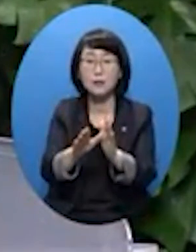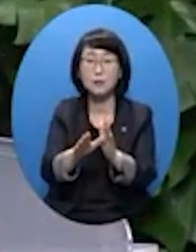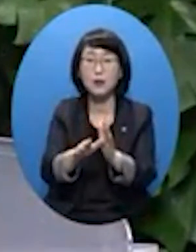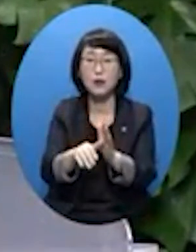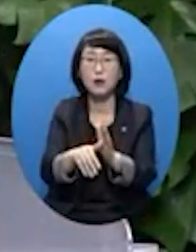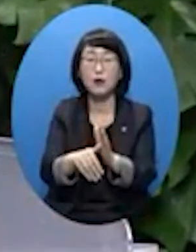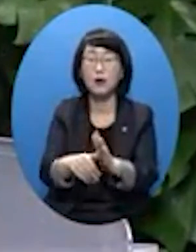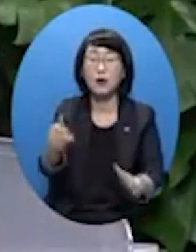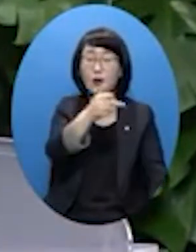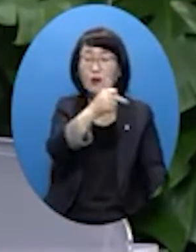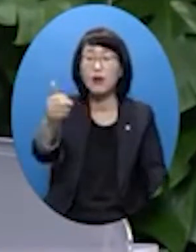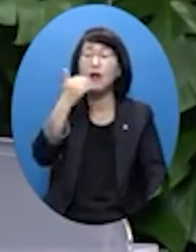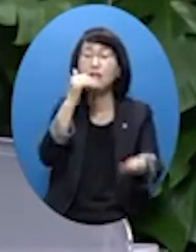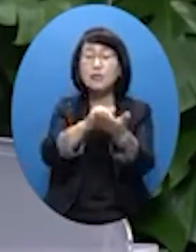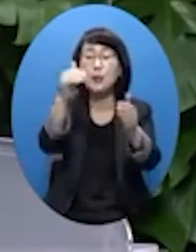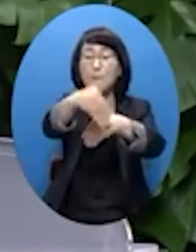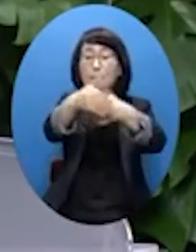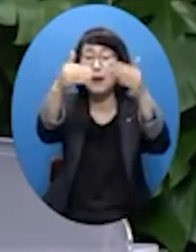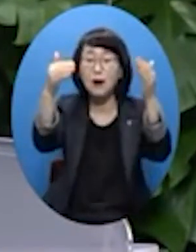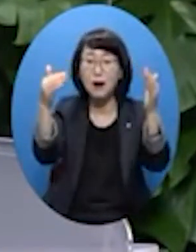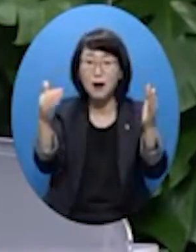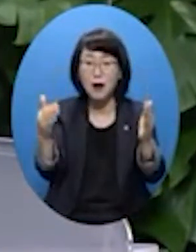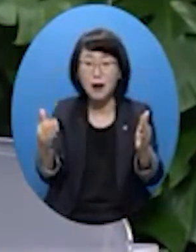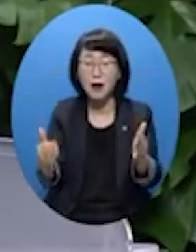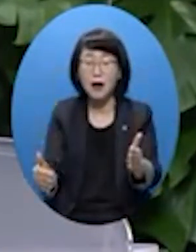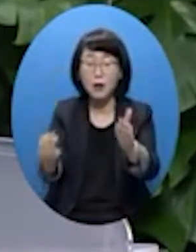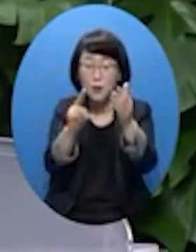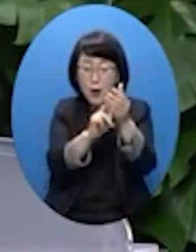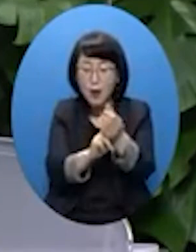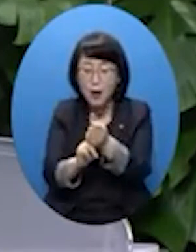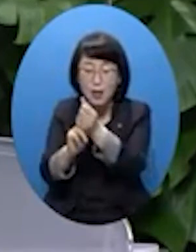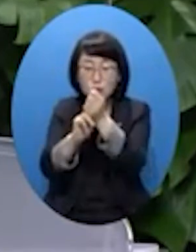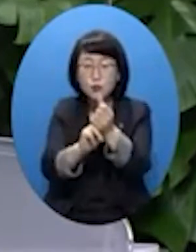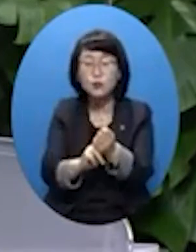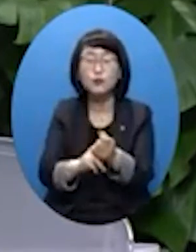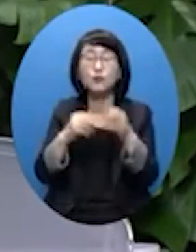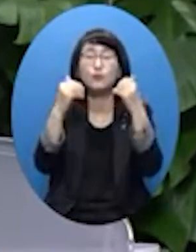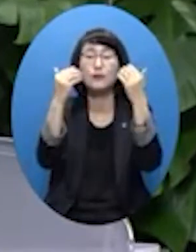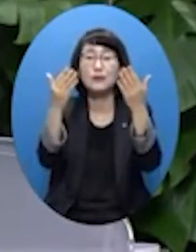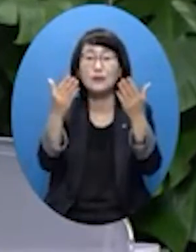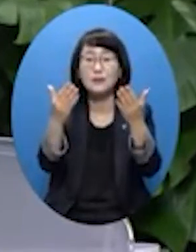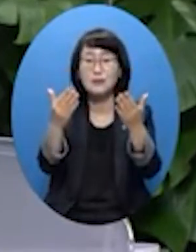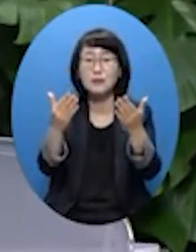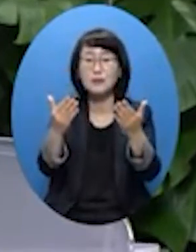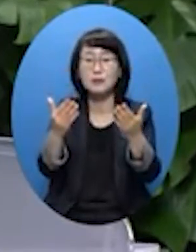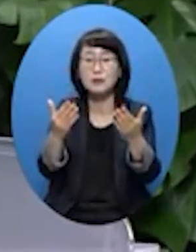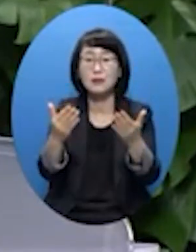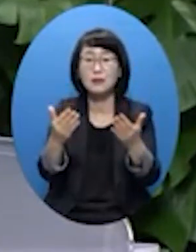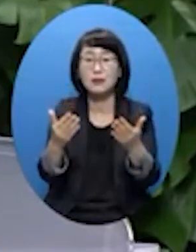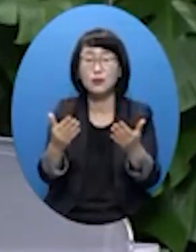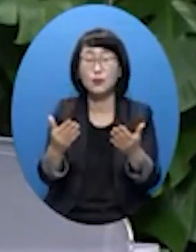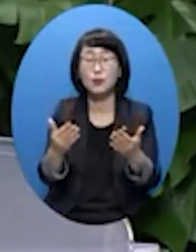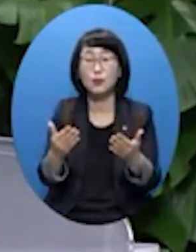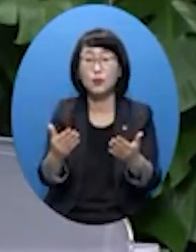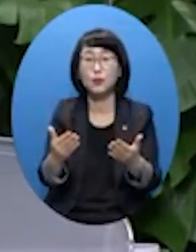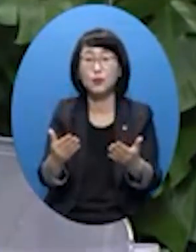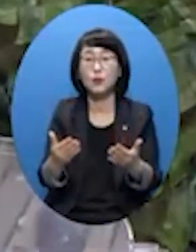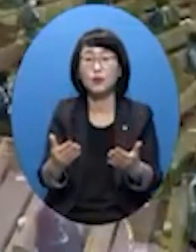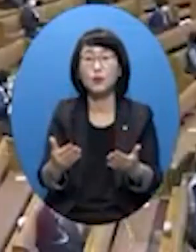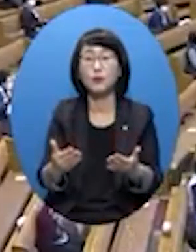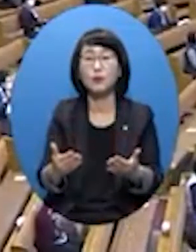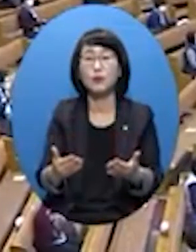allie 그 tools 에 ceo